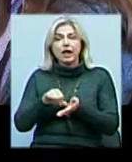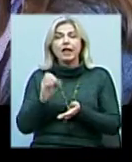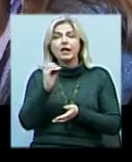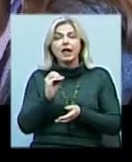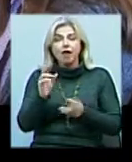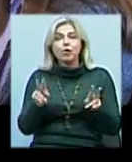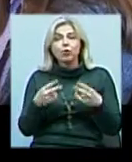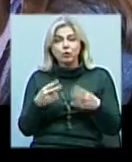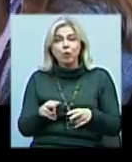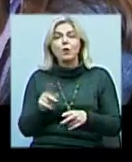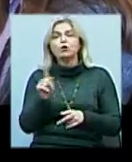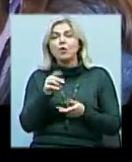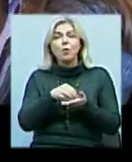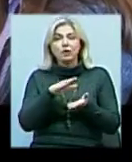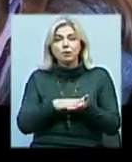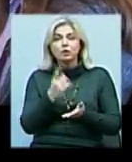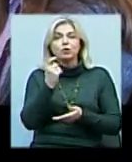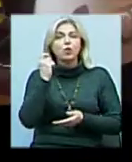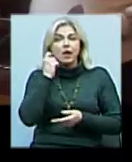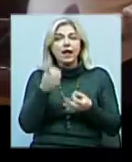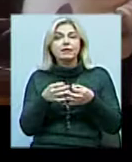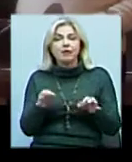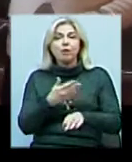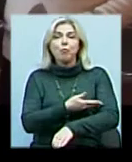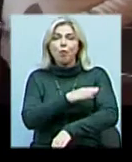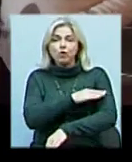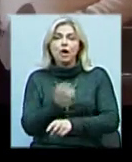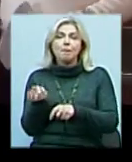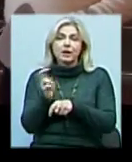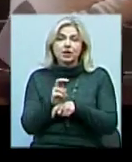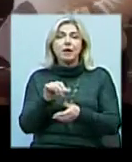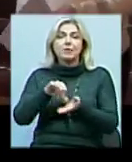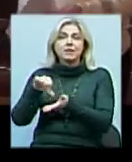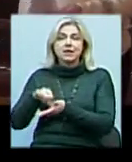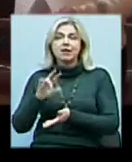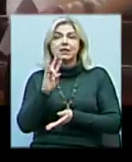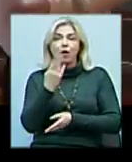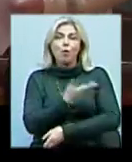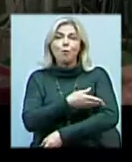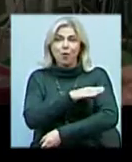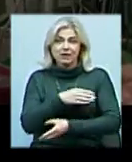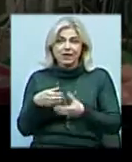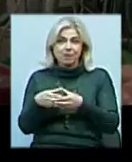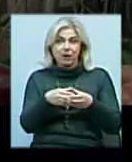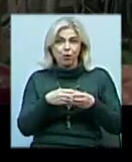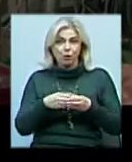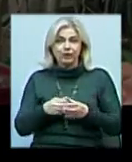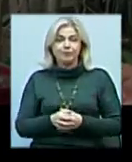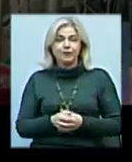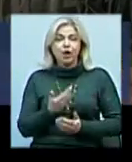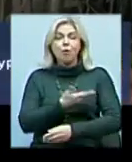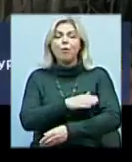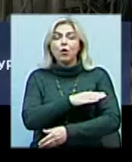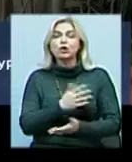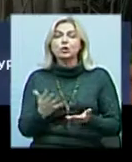аби відзначити соту річницю незалежності Польщі, прийшли представники Миколаївської польської спільноти. Польща здобула